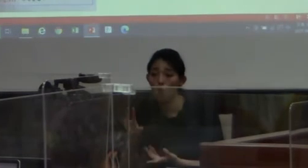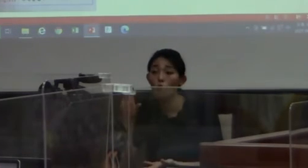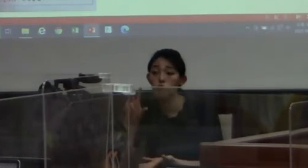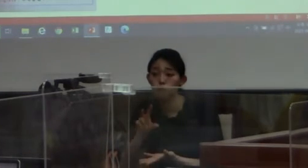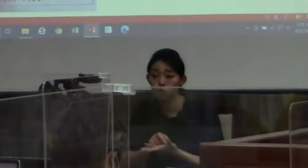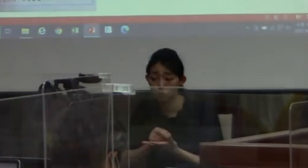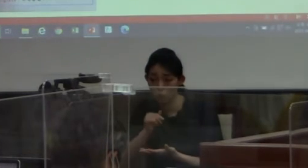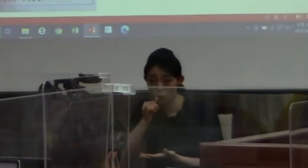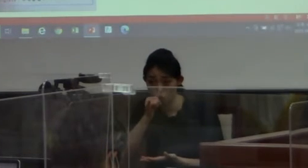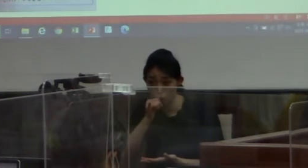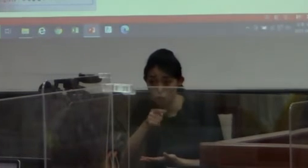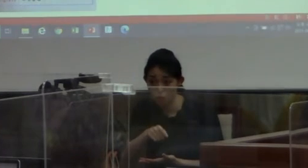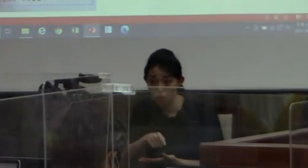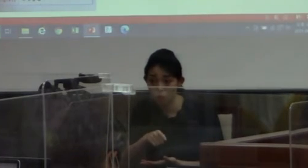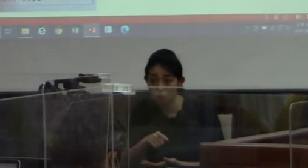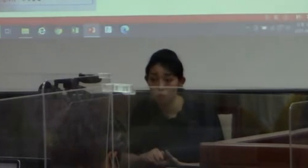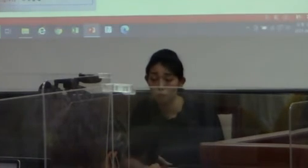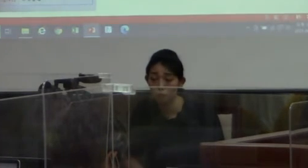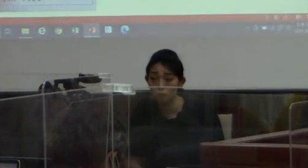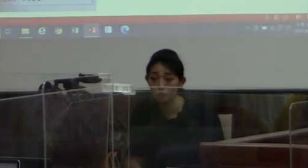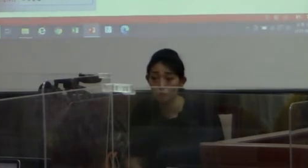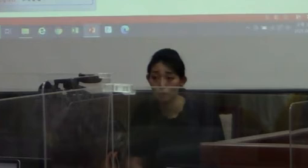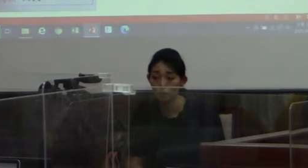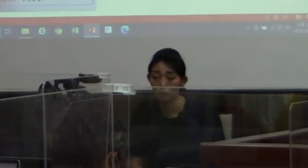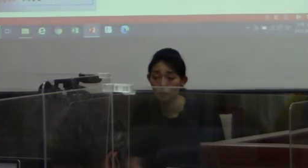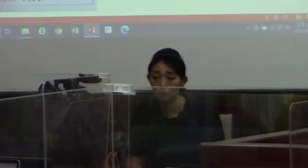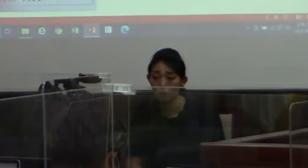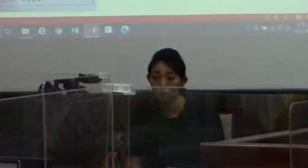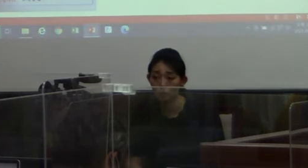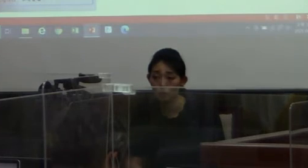거 아니냐 이게 좀 핵심 아닙니까?